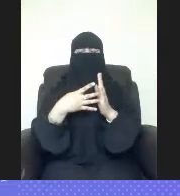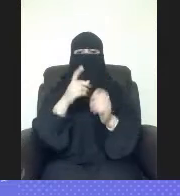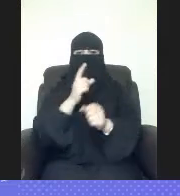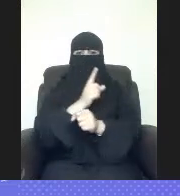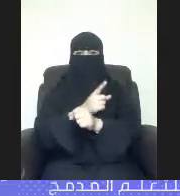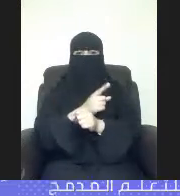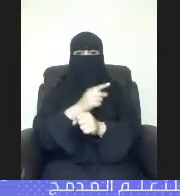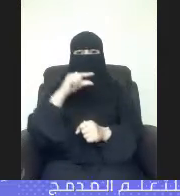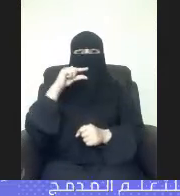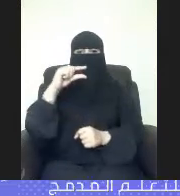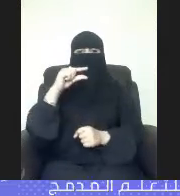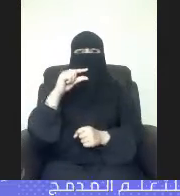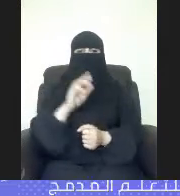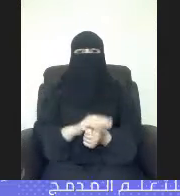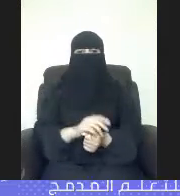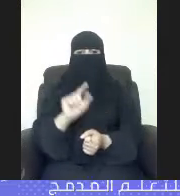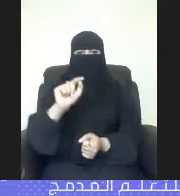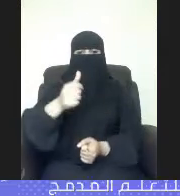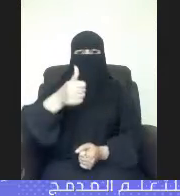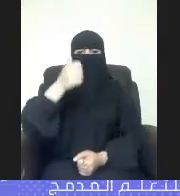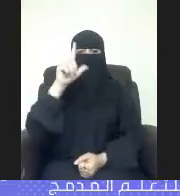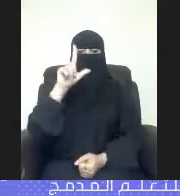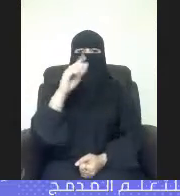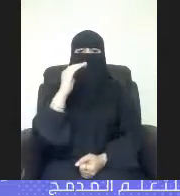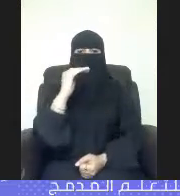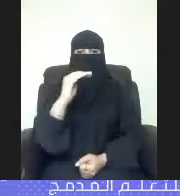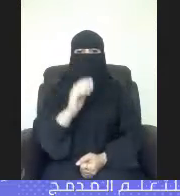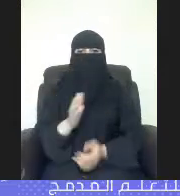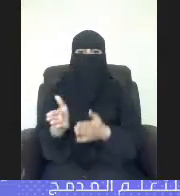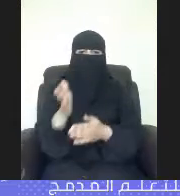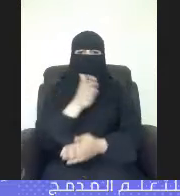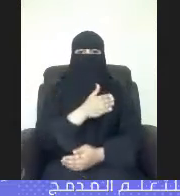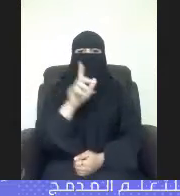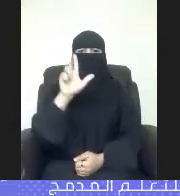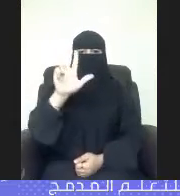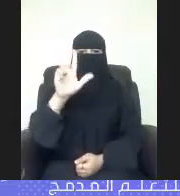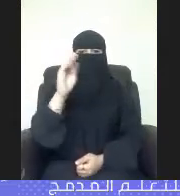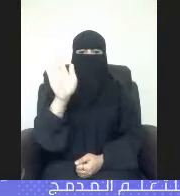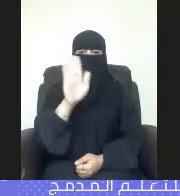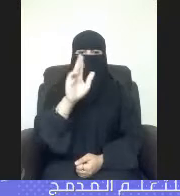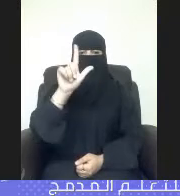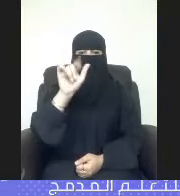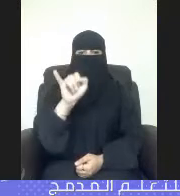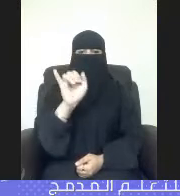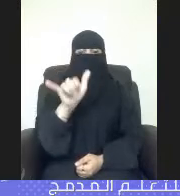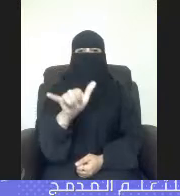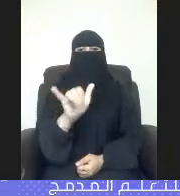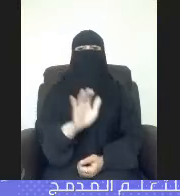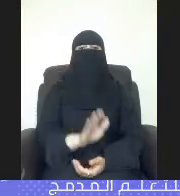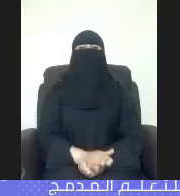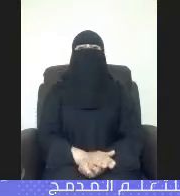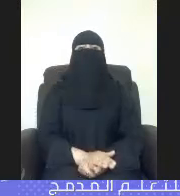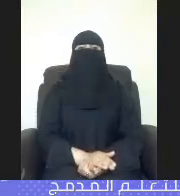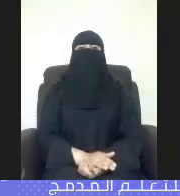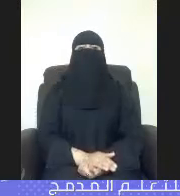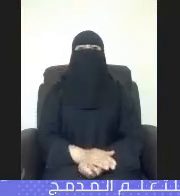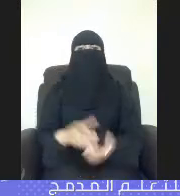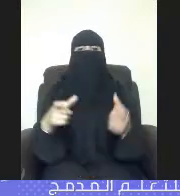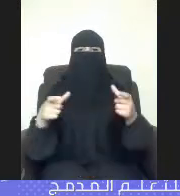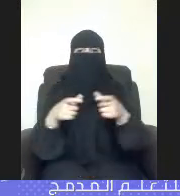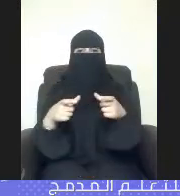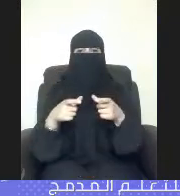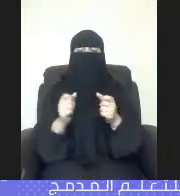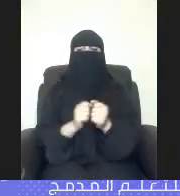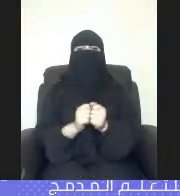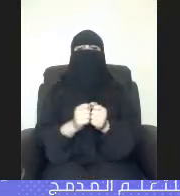السلمي، نرحب بكم في الملتقى الافتراضي للتعلم المدمج،